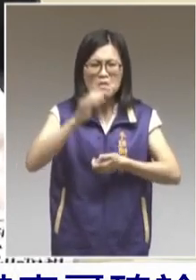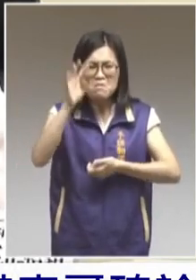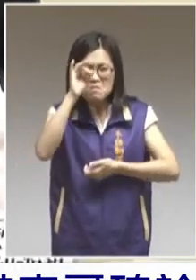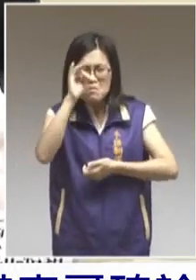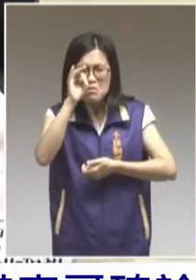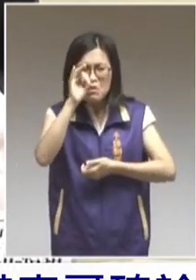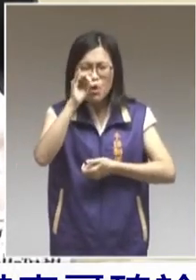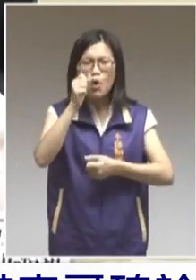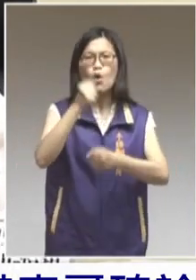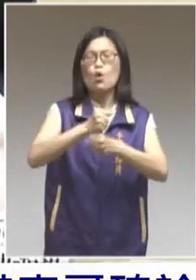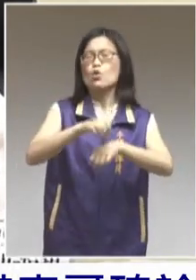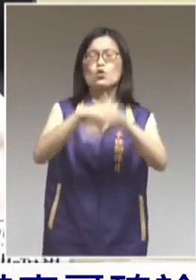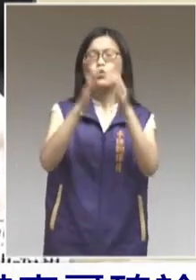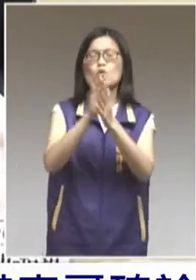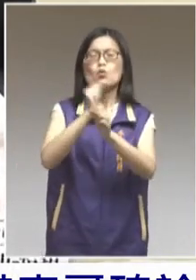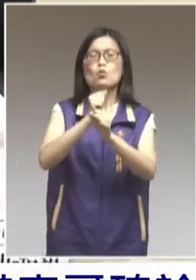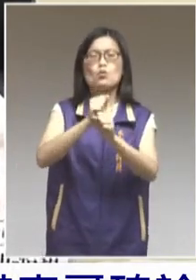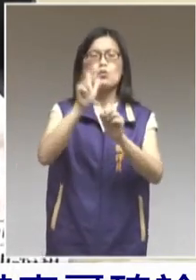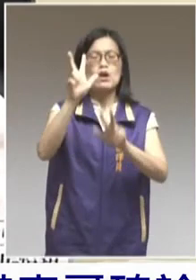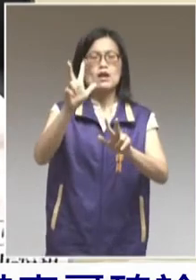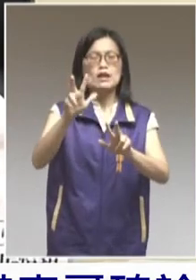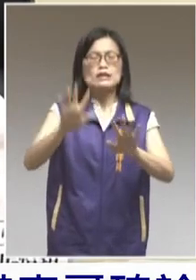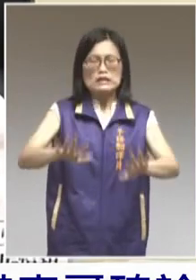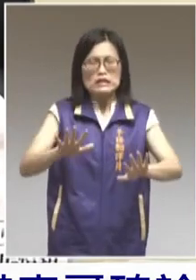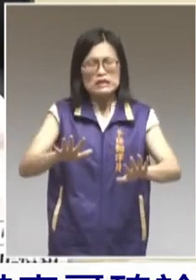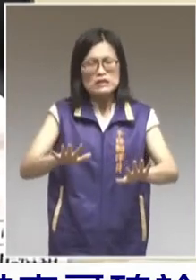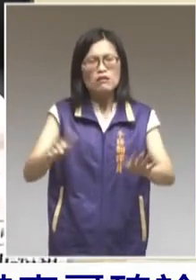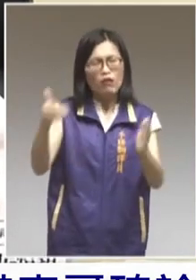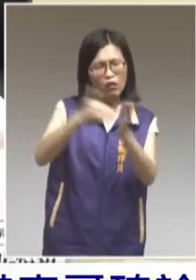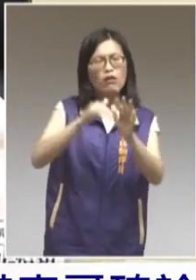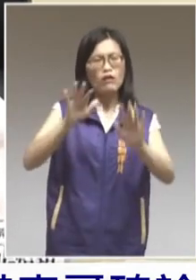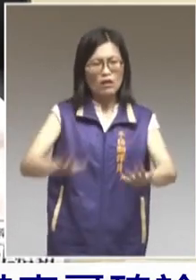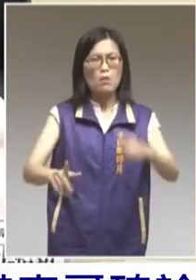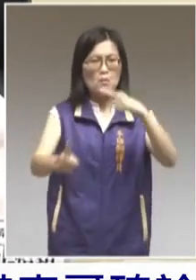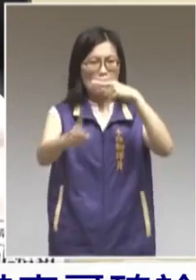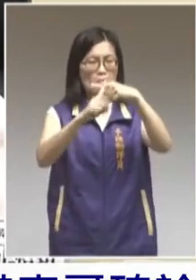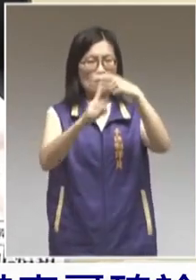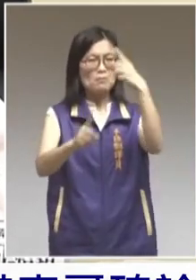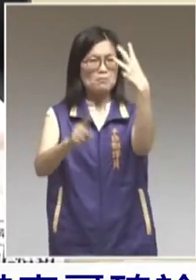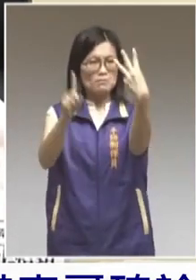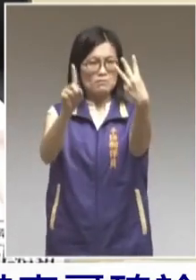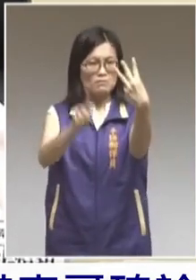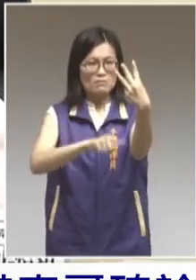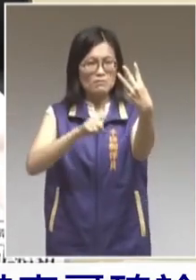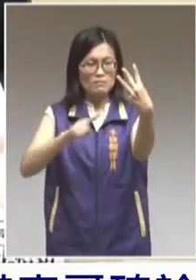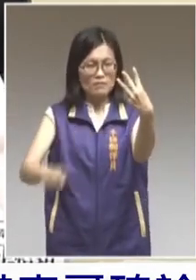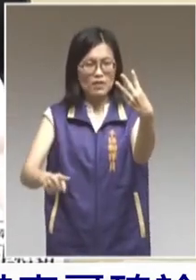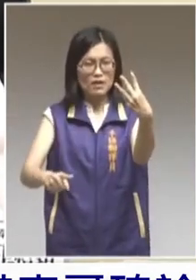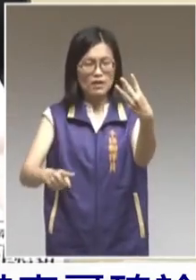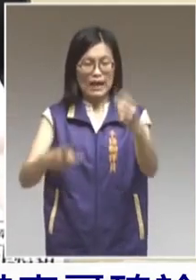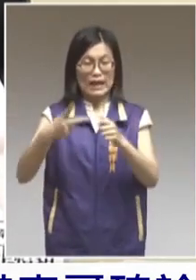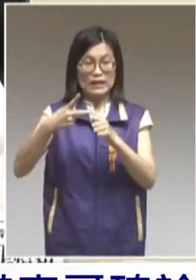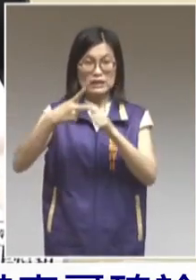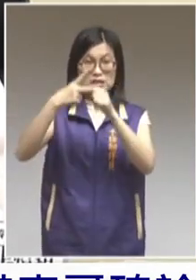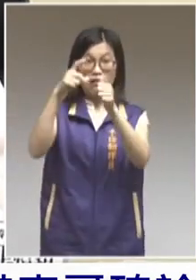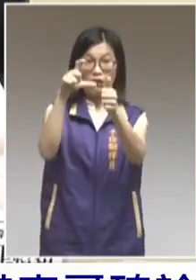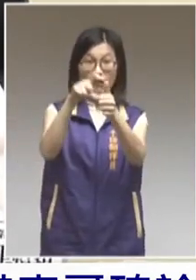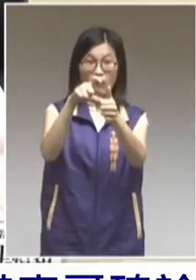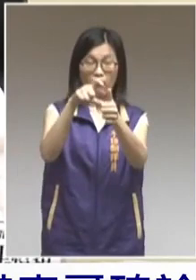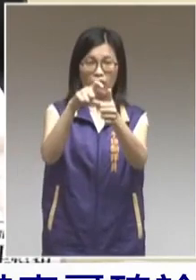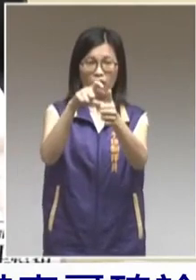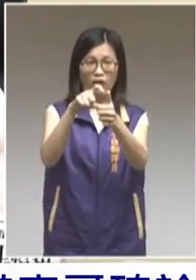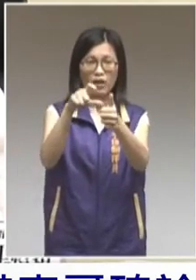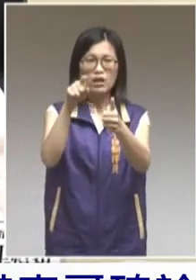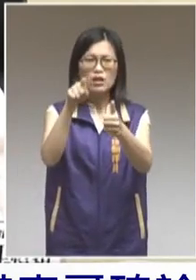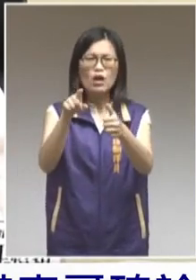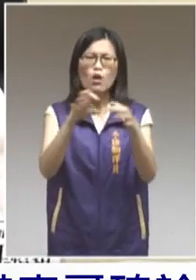都已进行。好，那目前检出就是3位阳性。好，那这个部分附带说明。第二个问题就是针对有